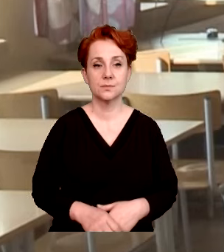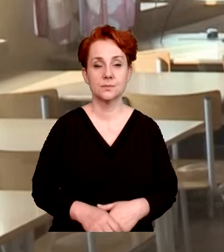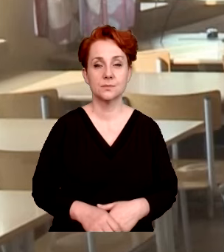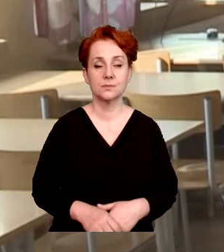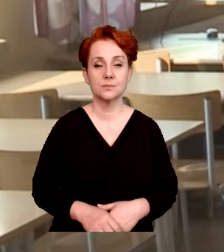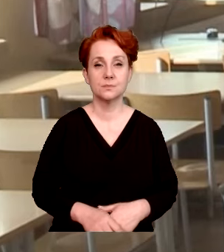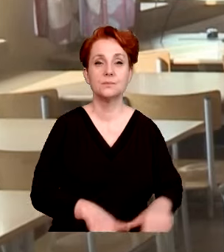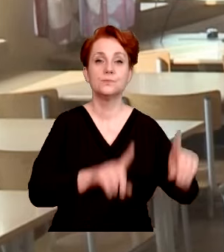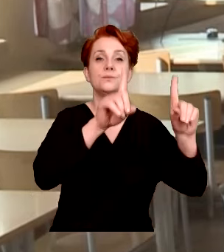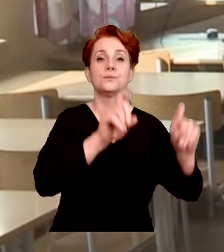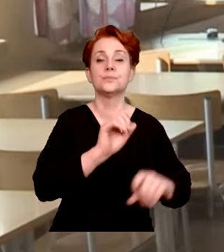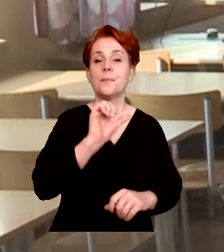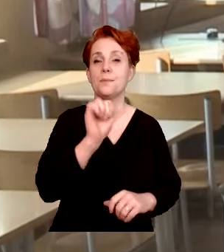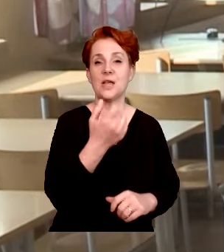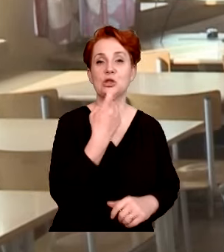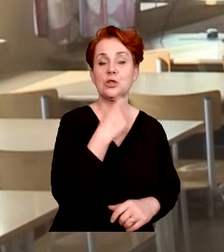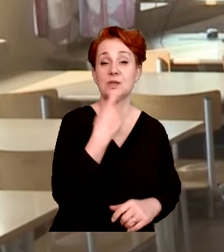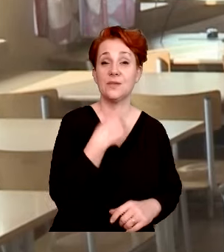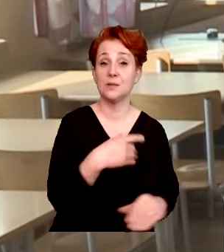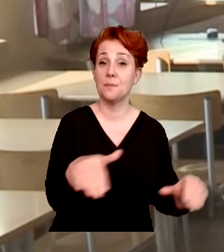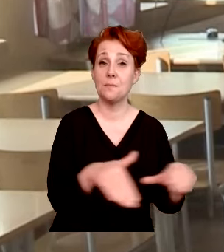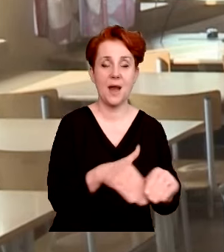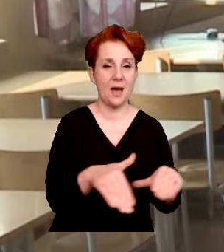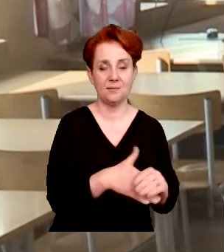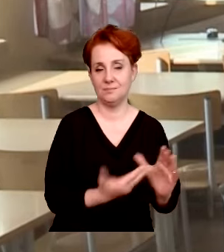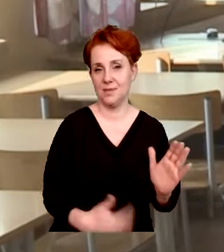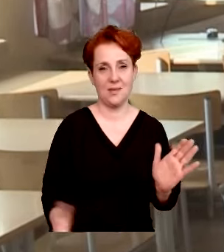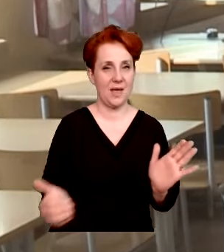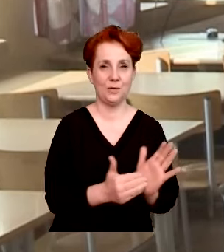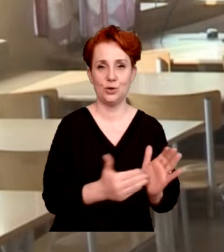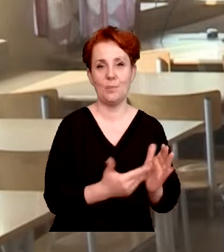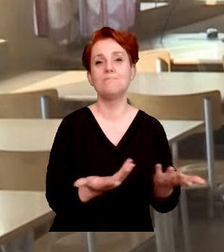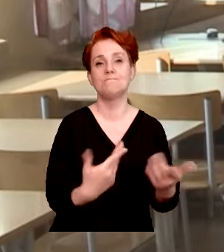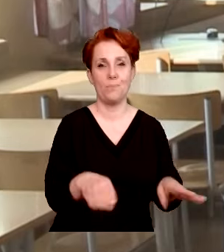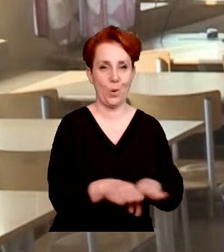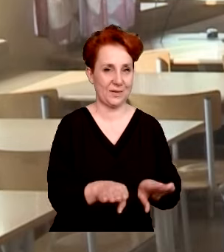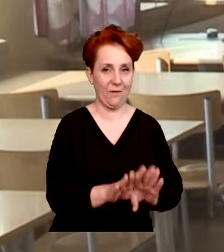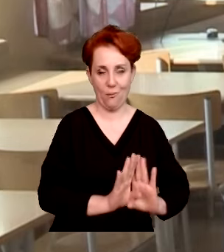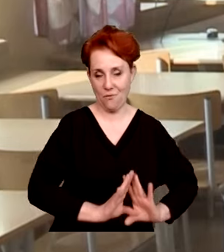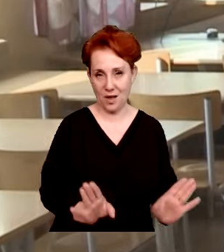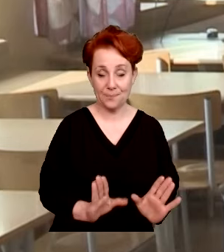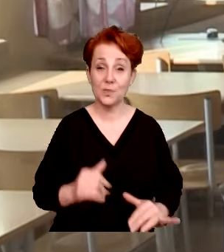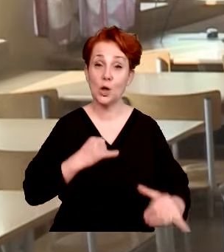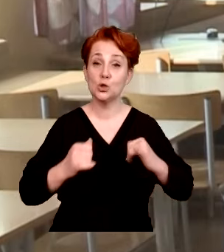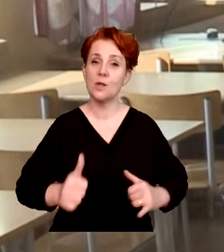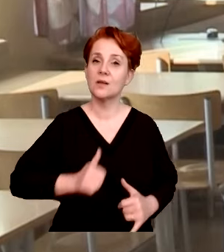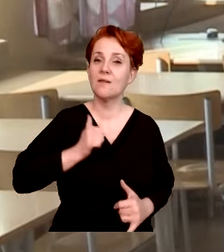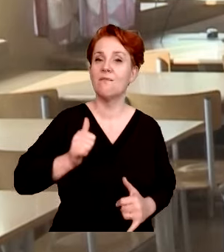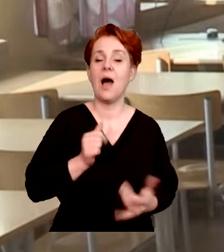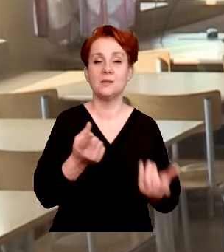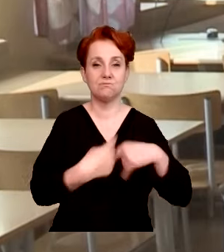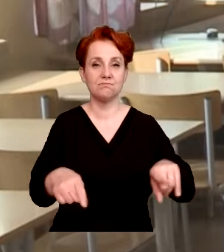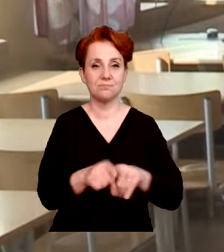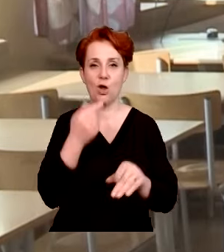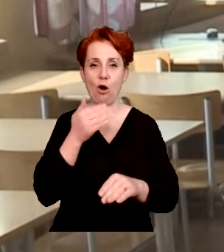Od 1 kwietnia prace domowe nie będą obowiązkowe w szkołach podstawowych. Rząd chwali się realizacją